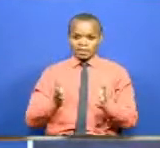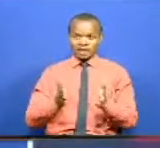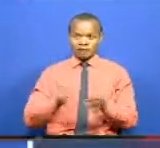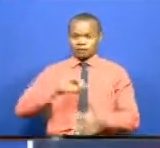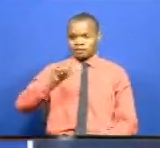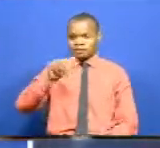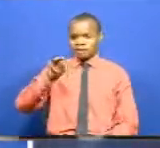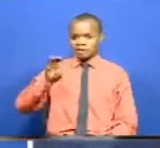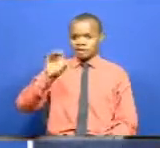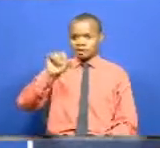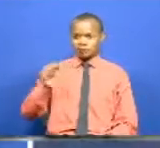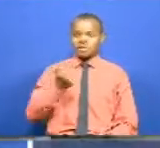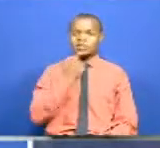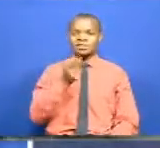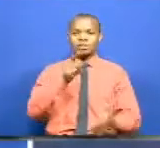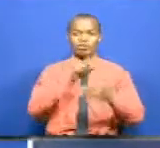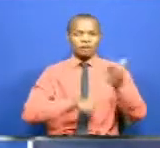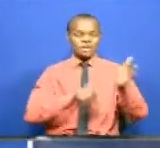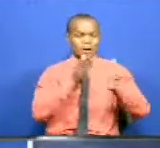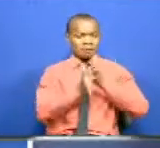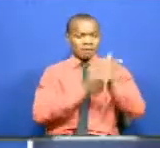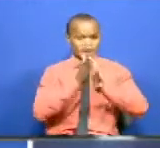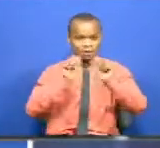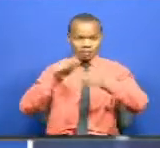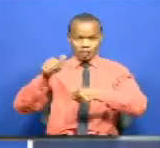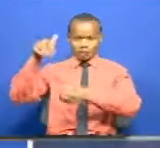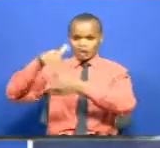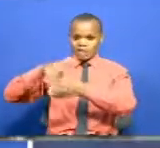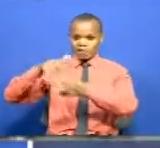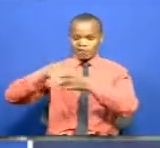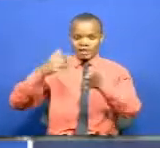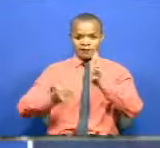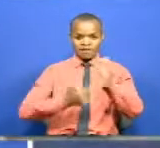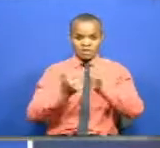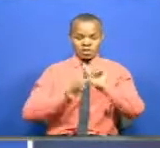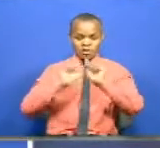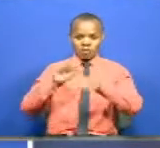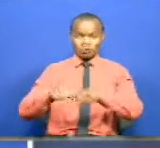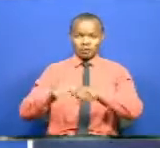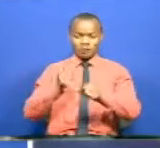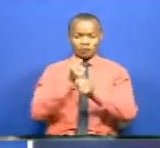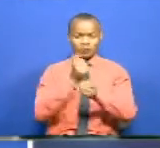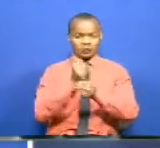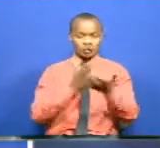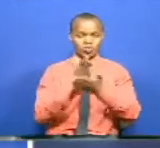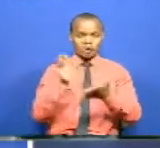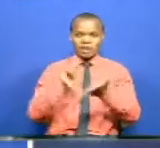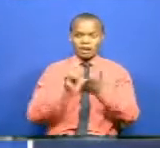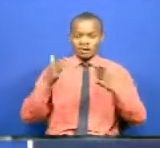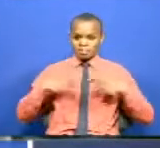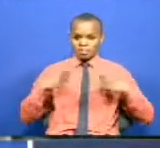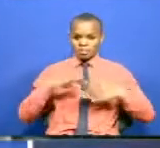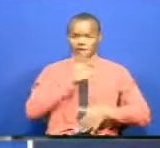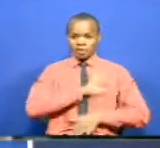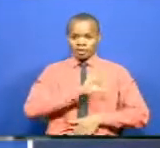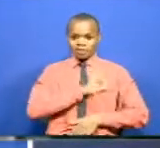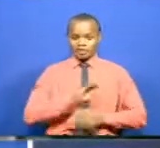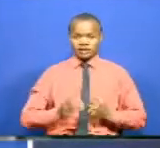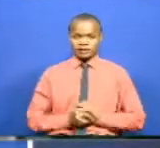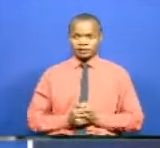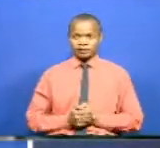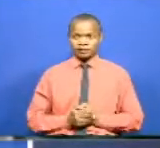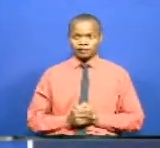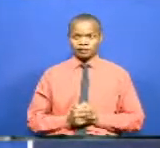amesema waliamua kuwekeza katika kiwanda hicho ili kuwaepushia wafugaji hasara. Apps, Betty